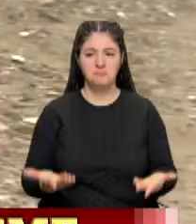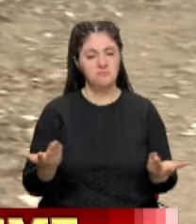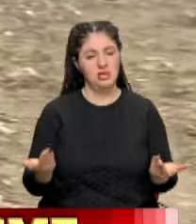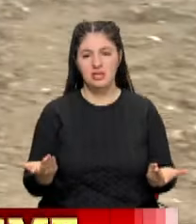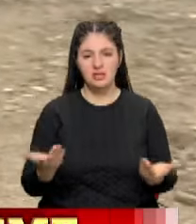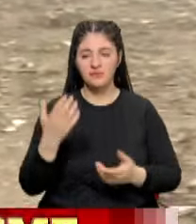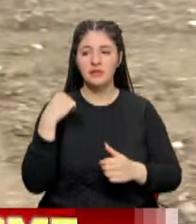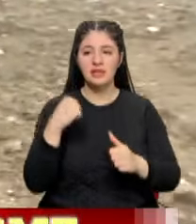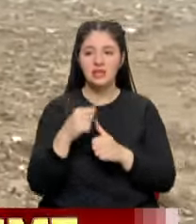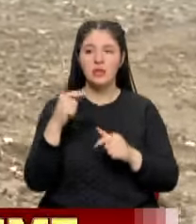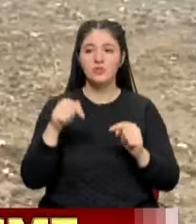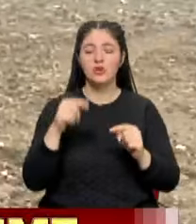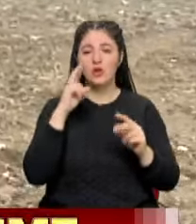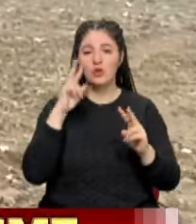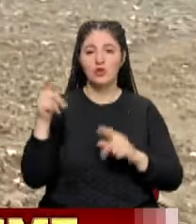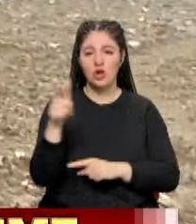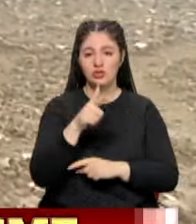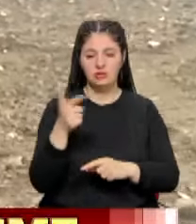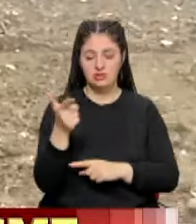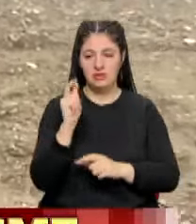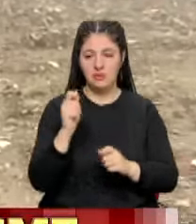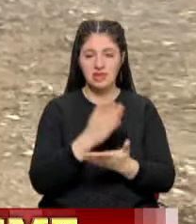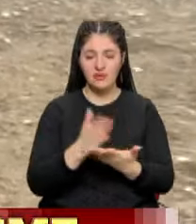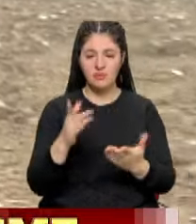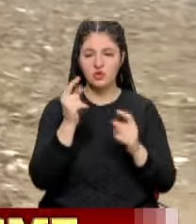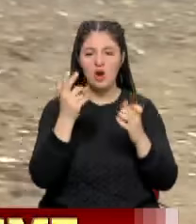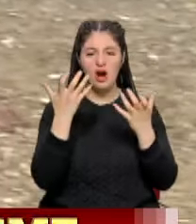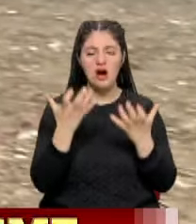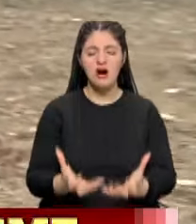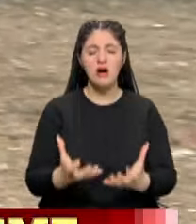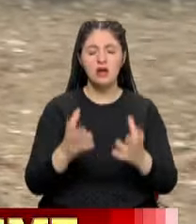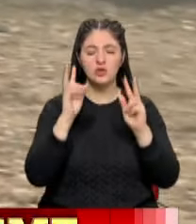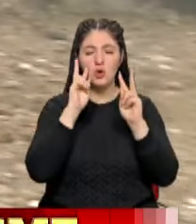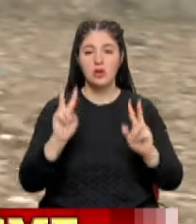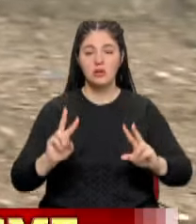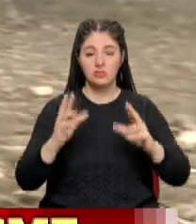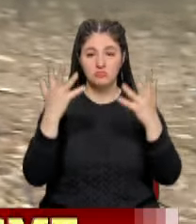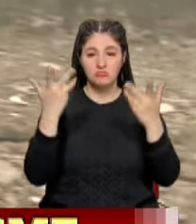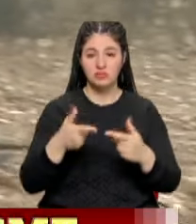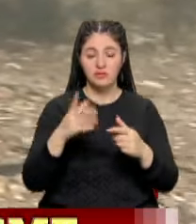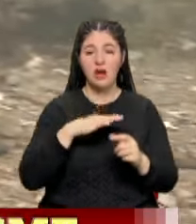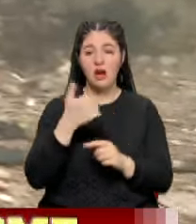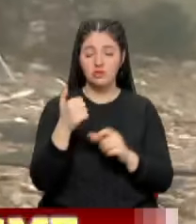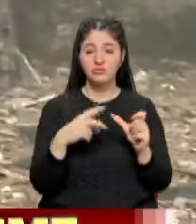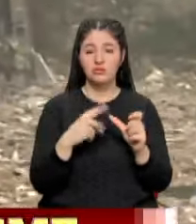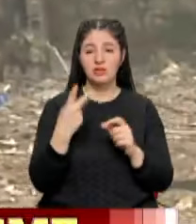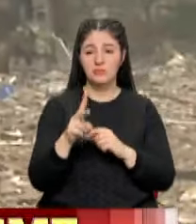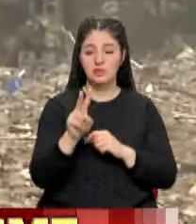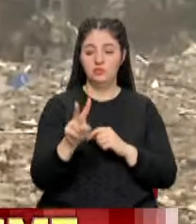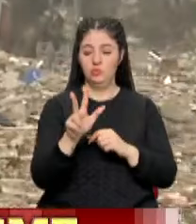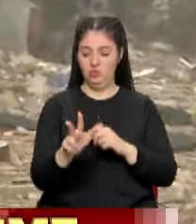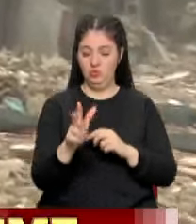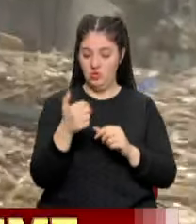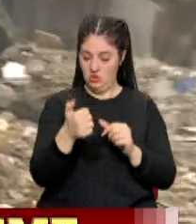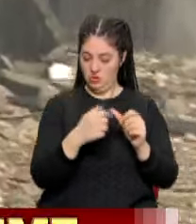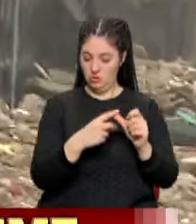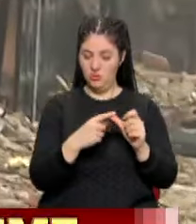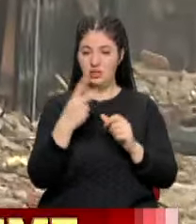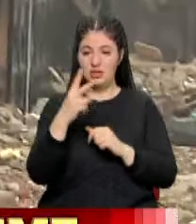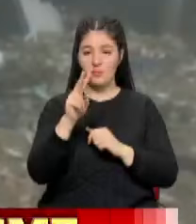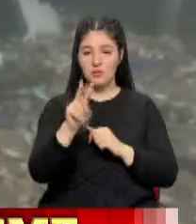maalesef. Yeniden burayı göstermeye devam edeceğim. Çok ağır bir bilanço var karşımızda. 6 Şubat 2023,